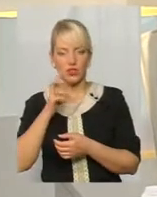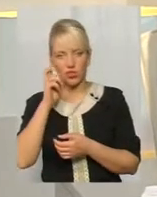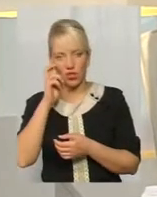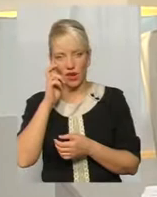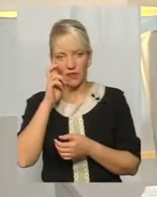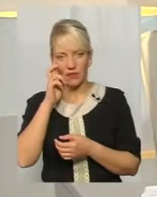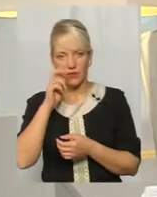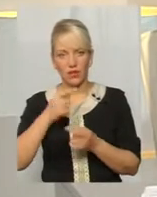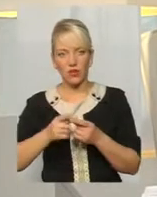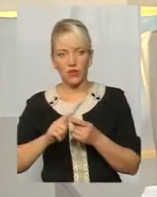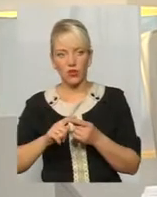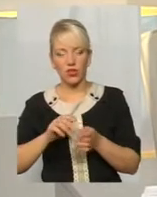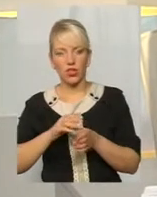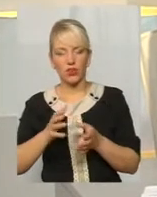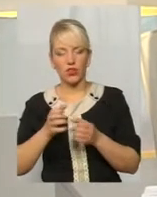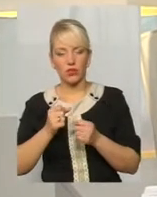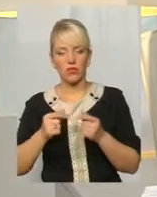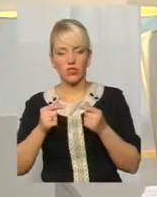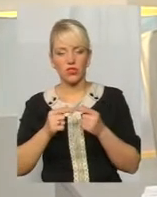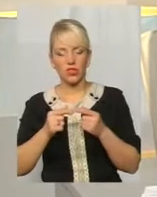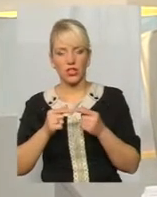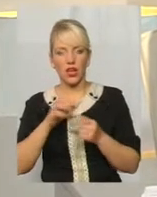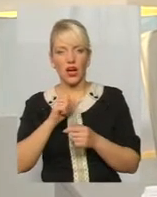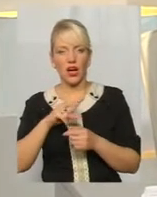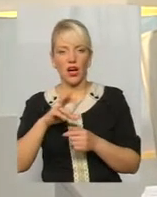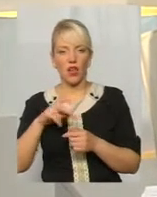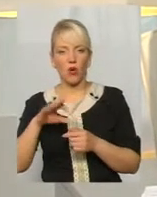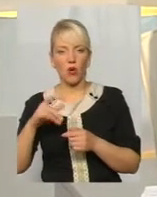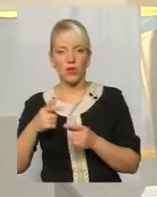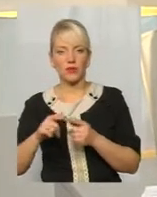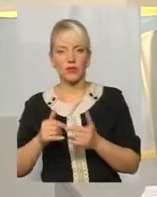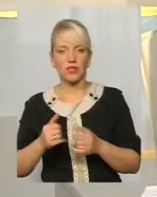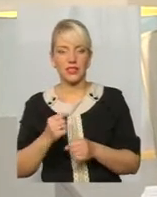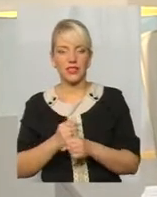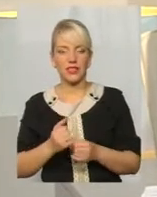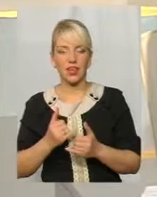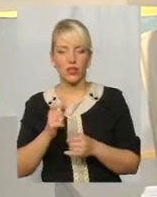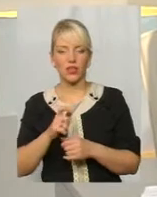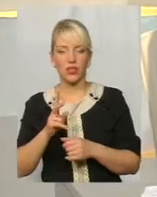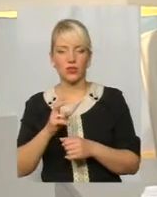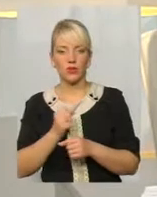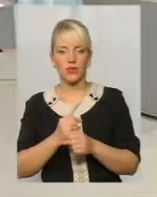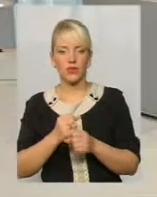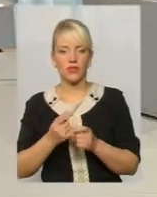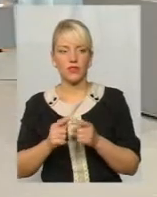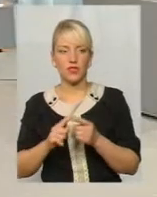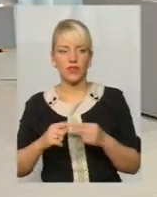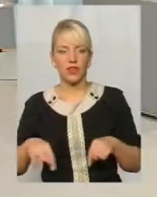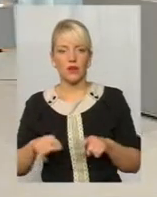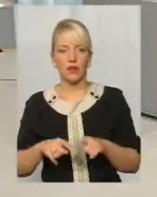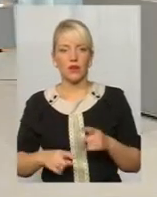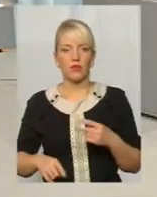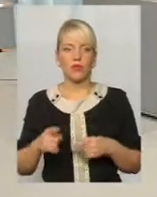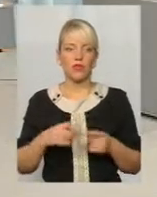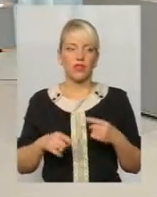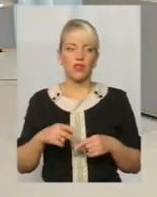вони отримують чіткий алгоритм дій для людей, які працюють в цій сфері. Але повертаючись до